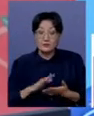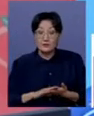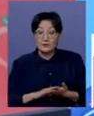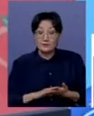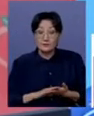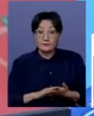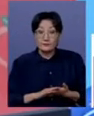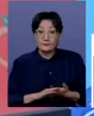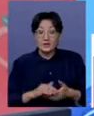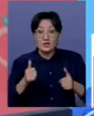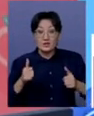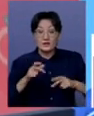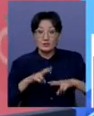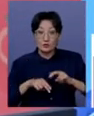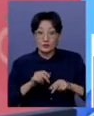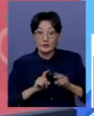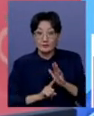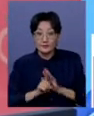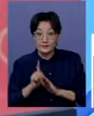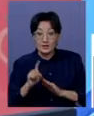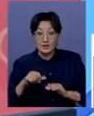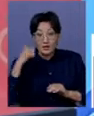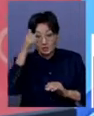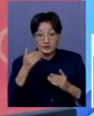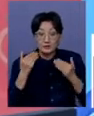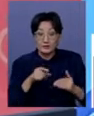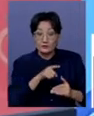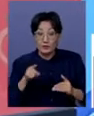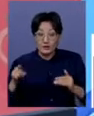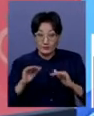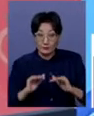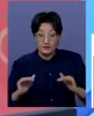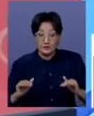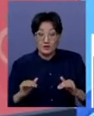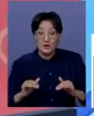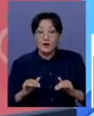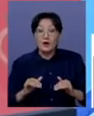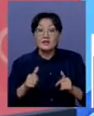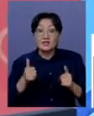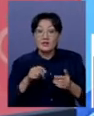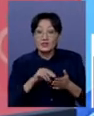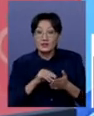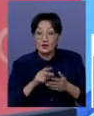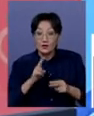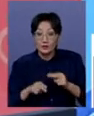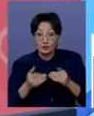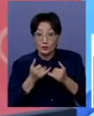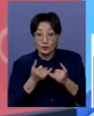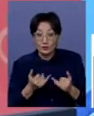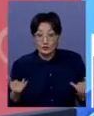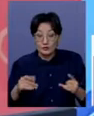жылды жақсы көңіл күймен бастап, жылдың аяғына дейін балаларымыз жақсы көрсеткішпен аяқтау үшін біз